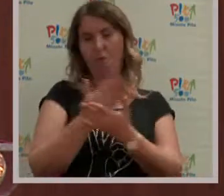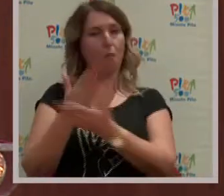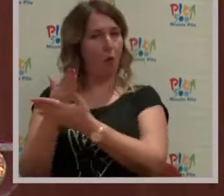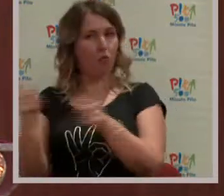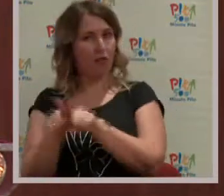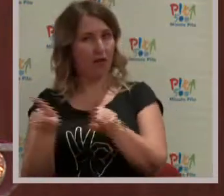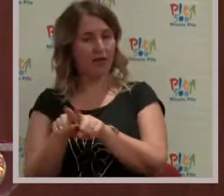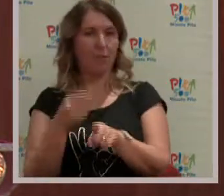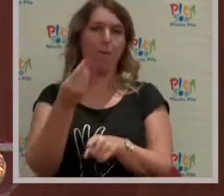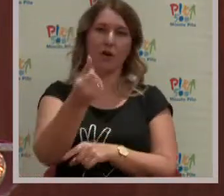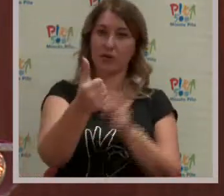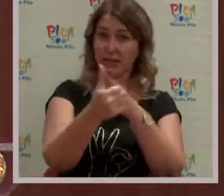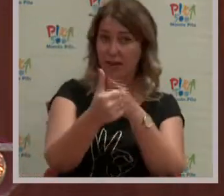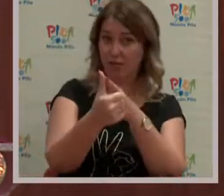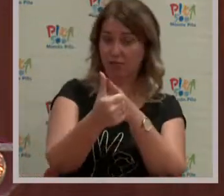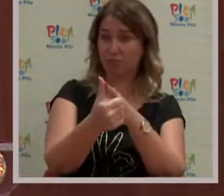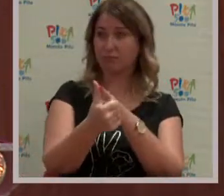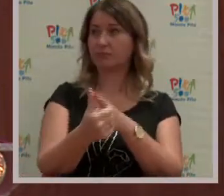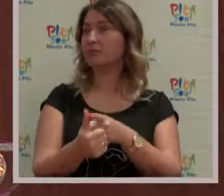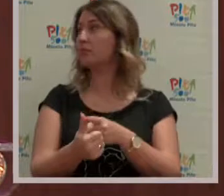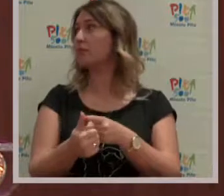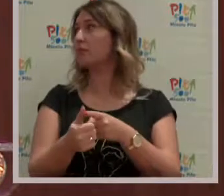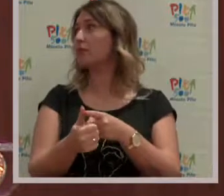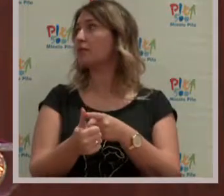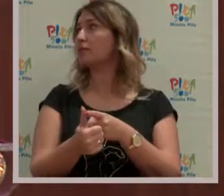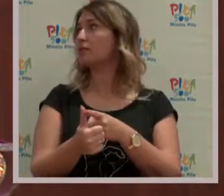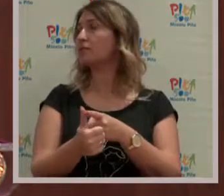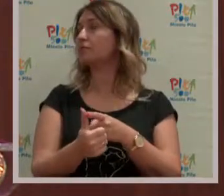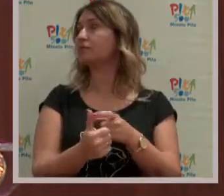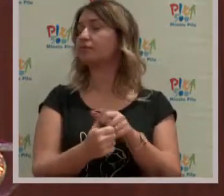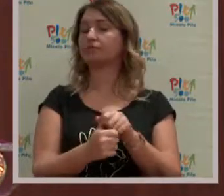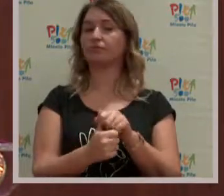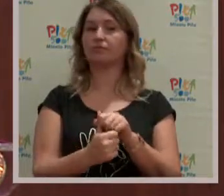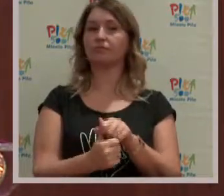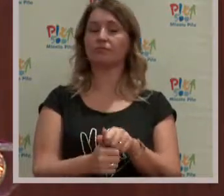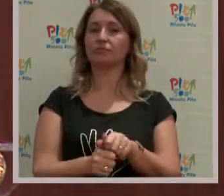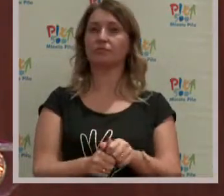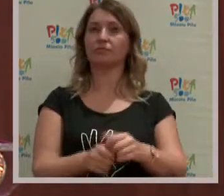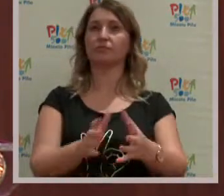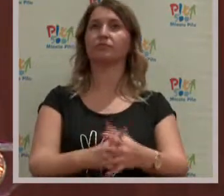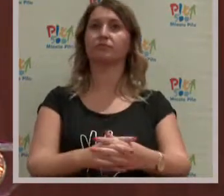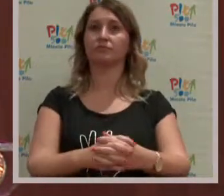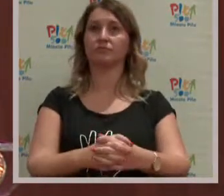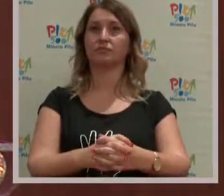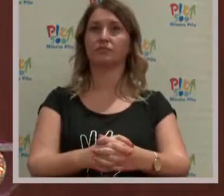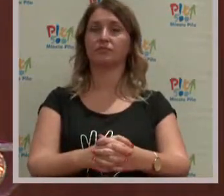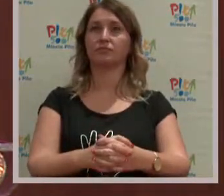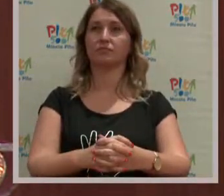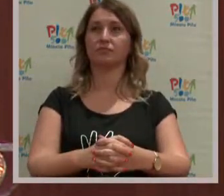w gotowiźnie, czyli w pieniądzu, nie w dobrym słowie. Mamy